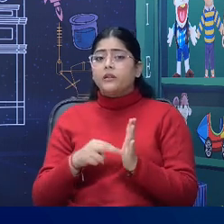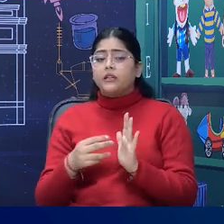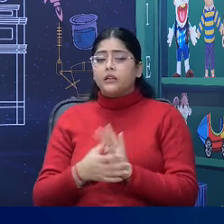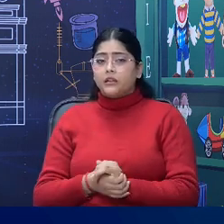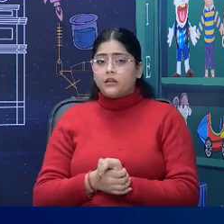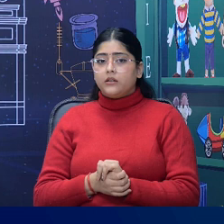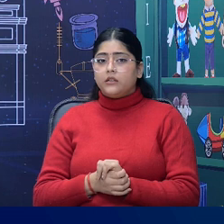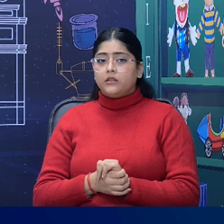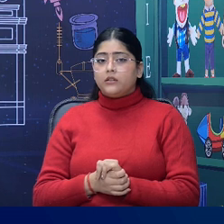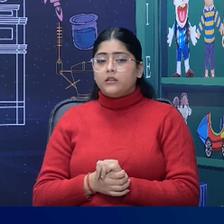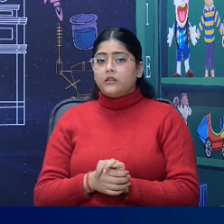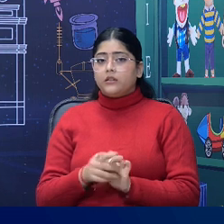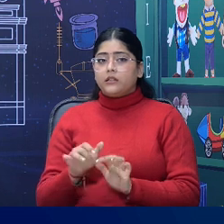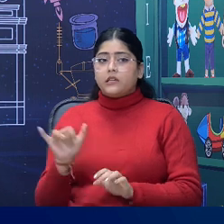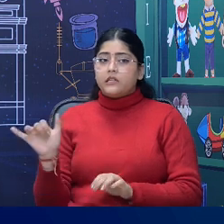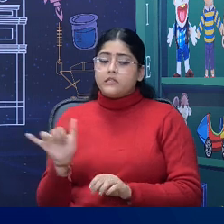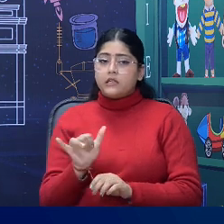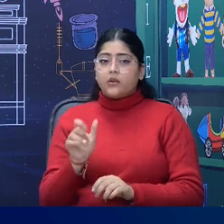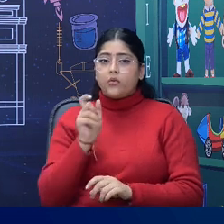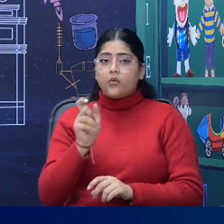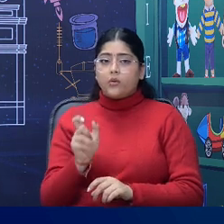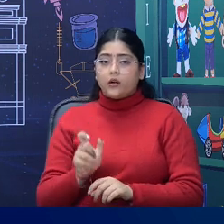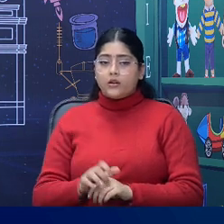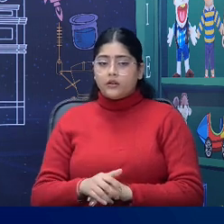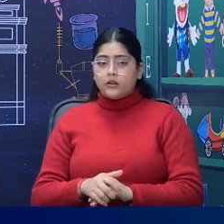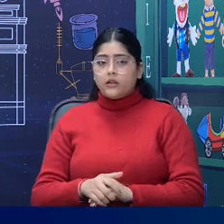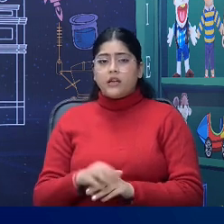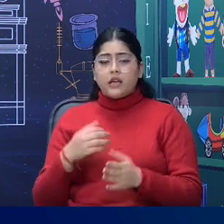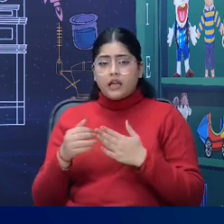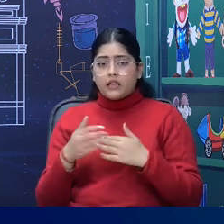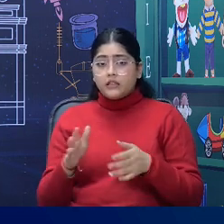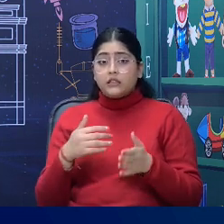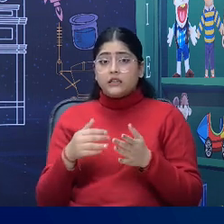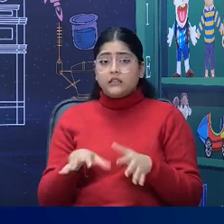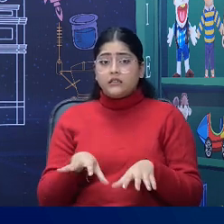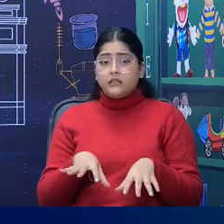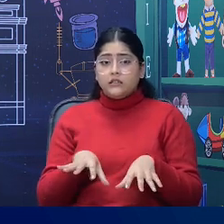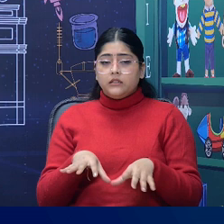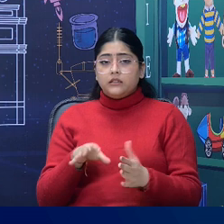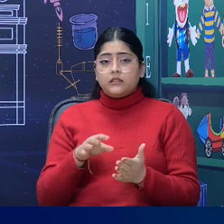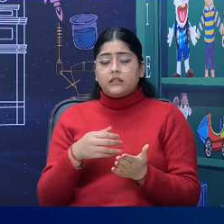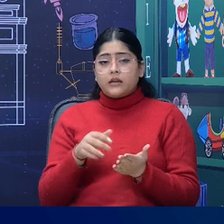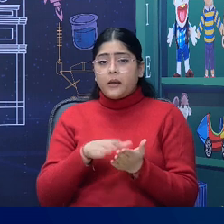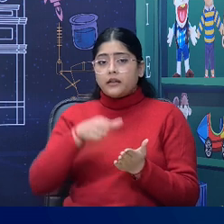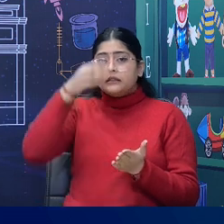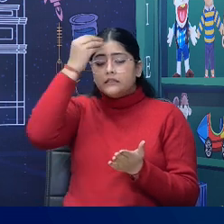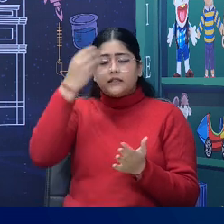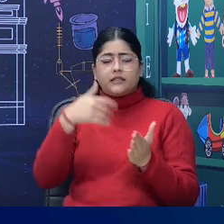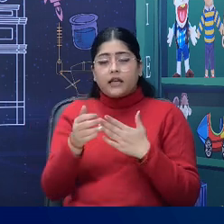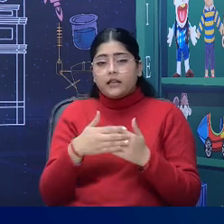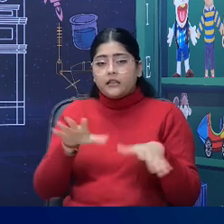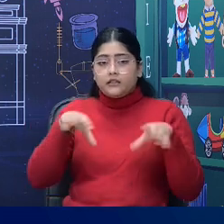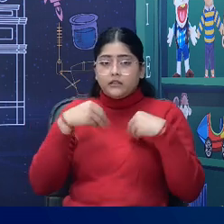तत्सम मतलब जैसे के तैसे इस्तेमाल किए जाते हैं स मतलब सब कुछ ग्रहण करने की क्षमता रखने वाला मतलब अडेप्ट बल आप इस तरह से समझ